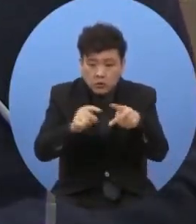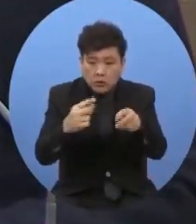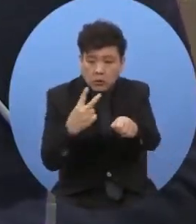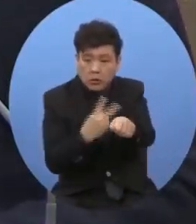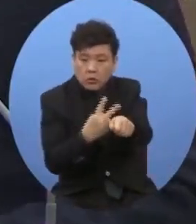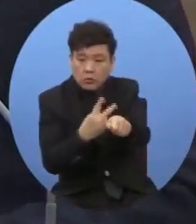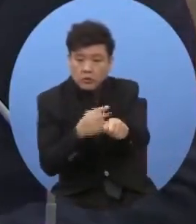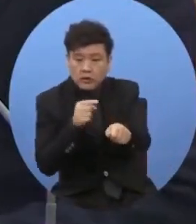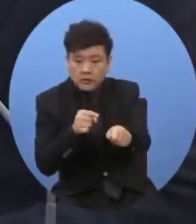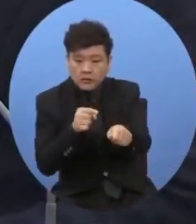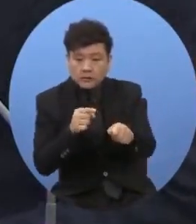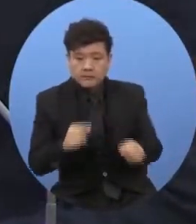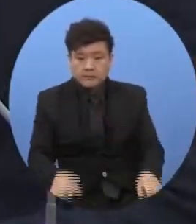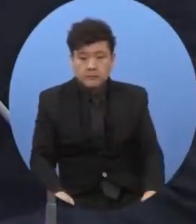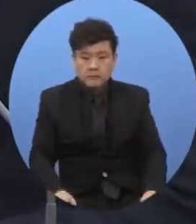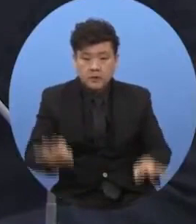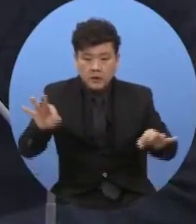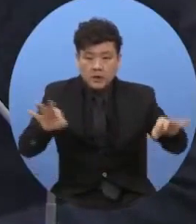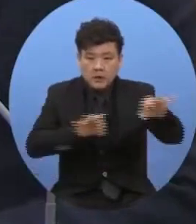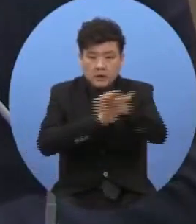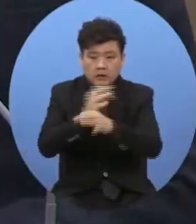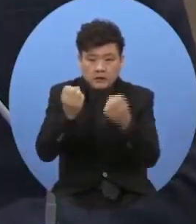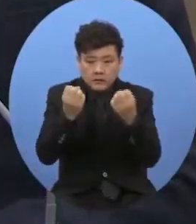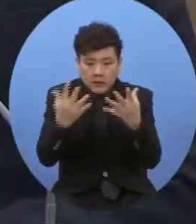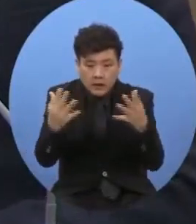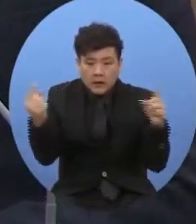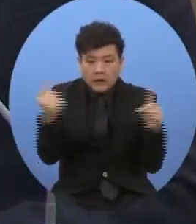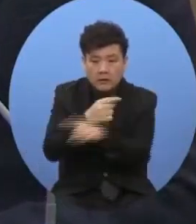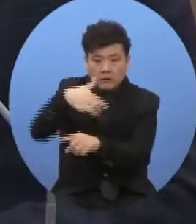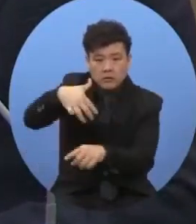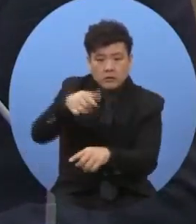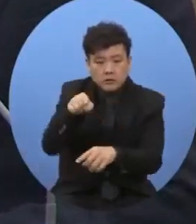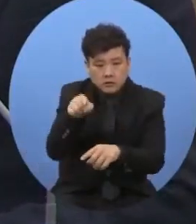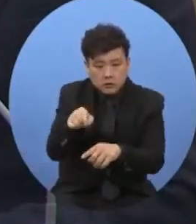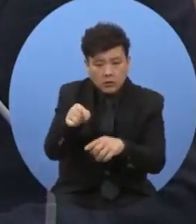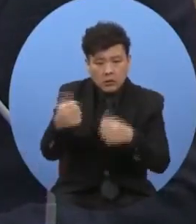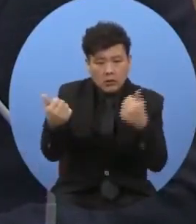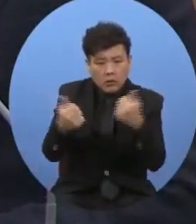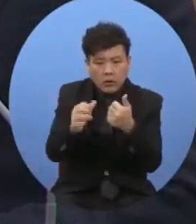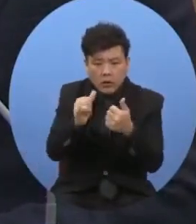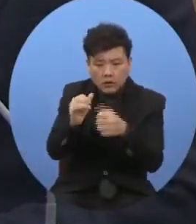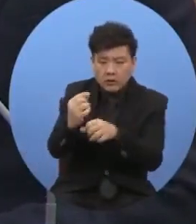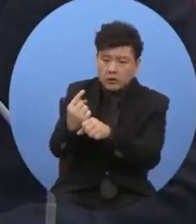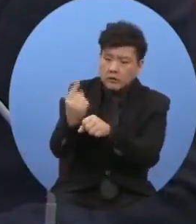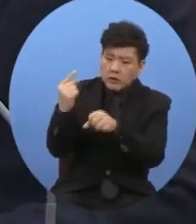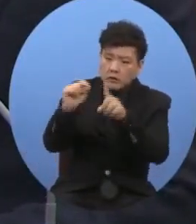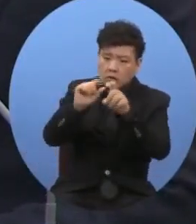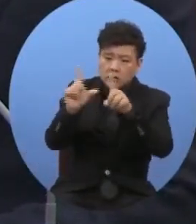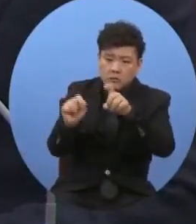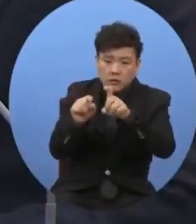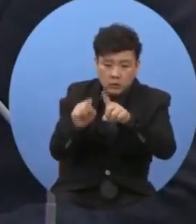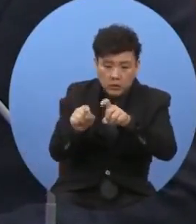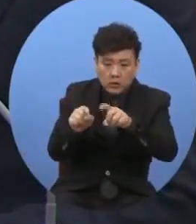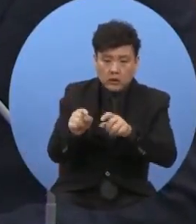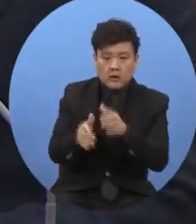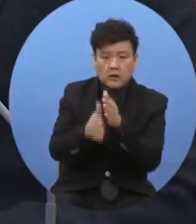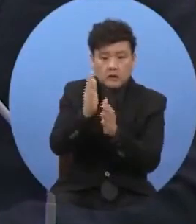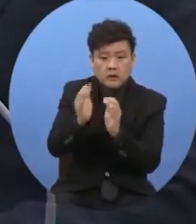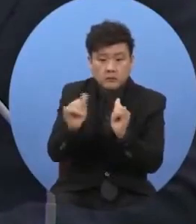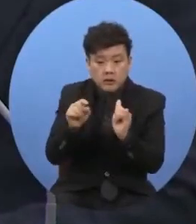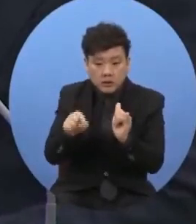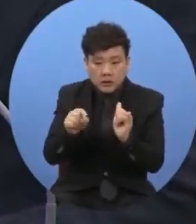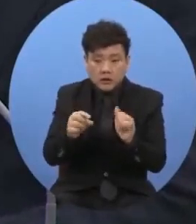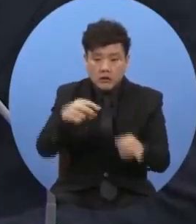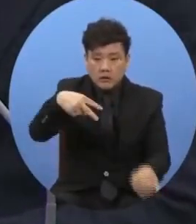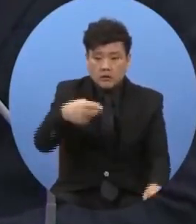날이에요. 인사혁신처 공무원 재보상 심의회가 오늘 열리는 것으로 알고 있습니다. 작년 11월에 12만 5천여 명의 시민이 서희초